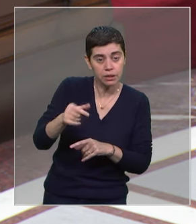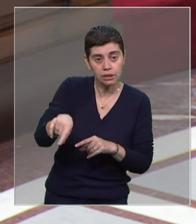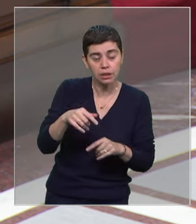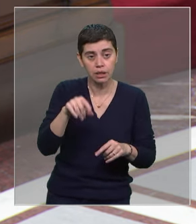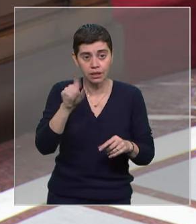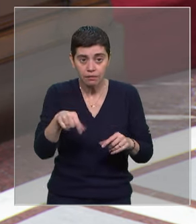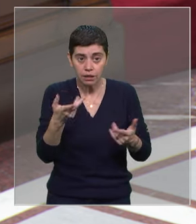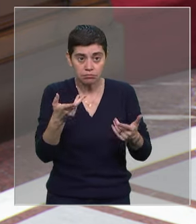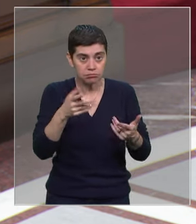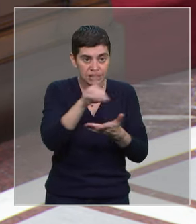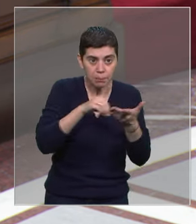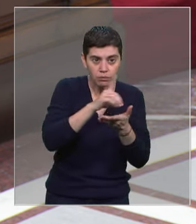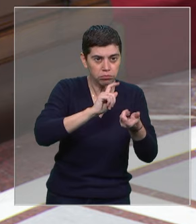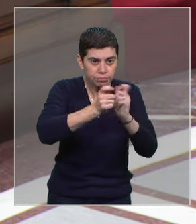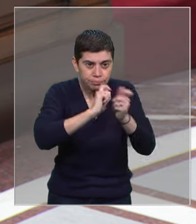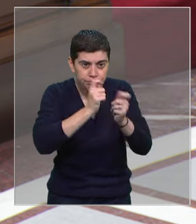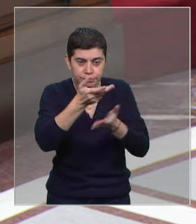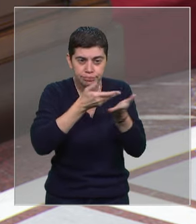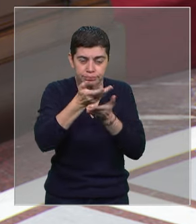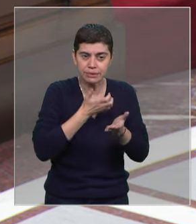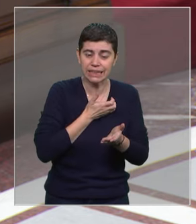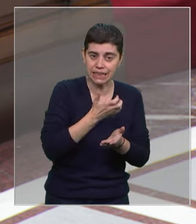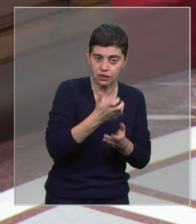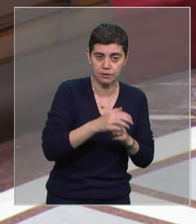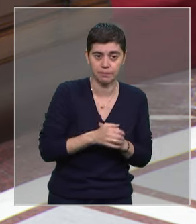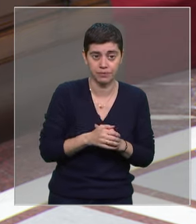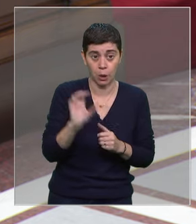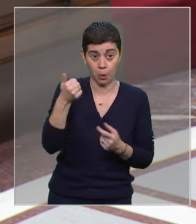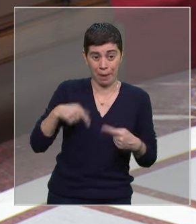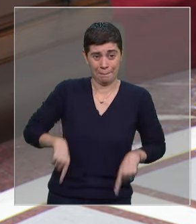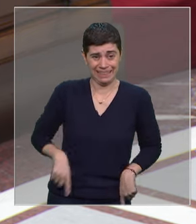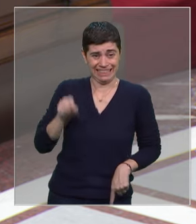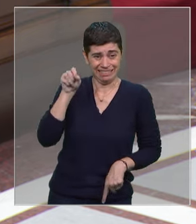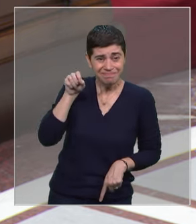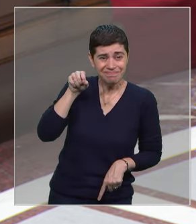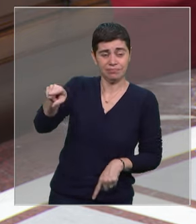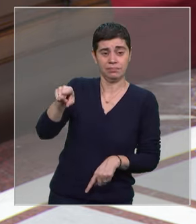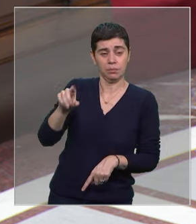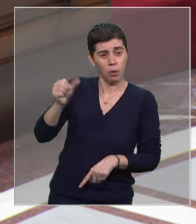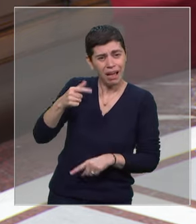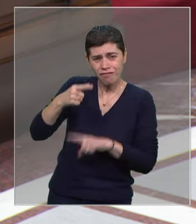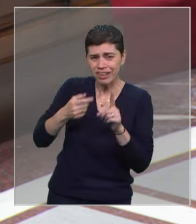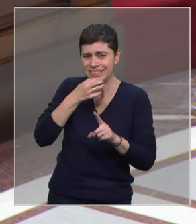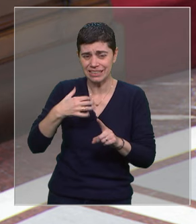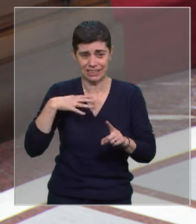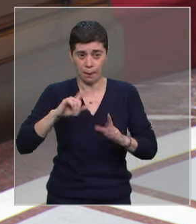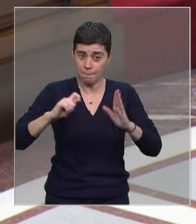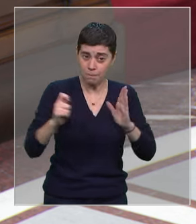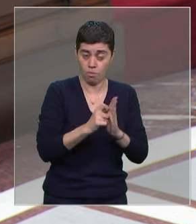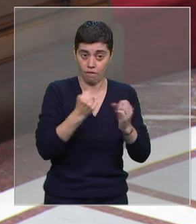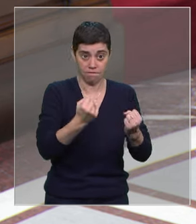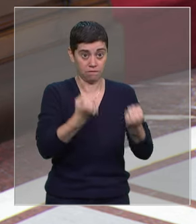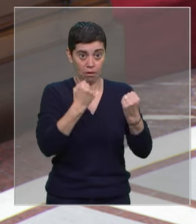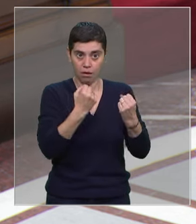les départements. Pour la première fois, la première ministre de ce gouvernement a annoncé un temps fort en termes de protection